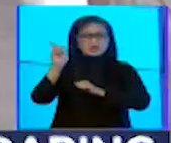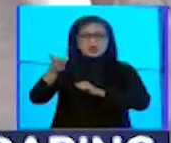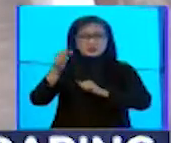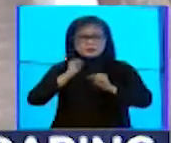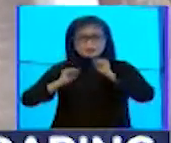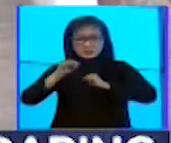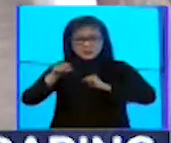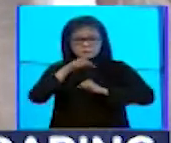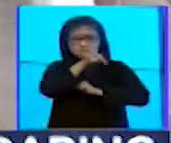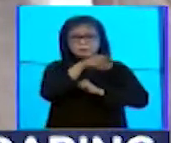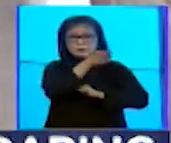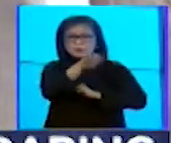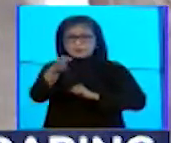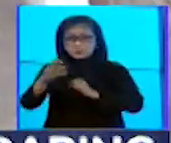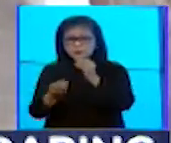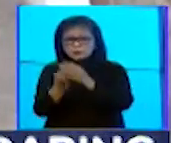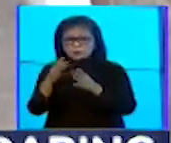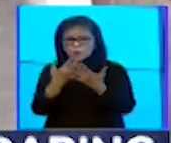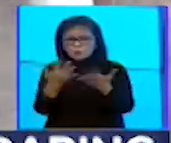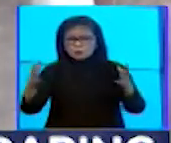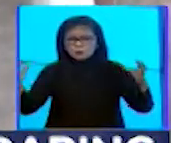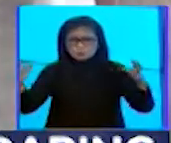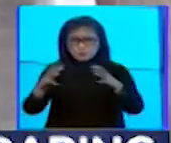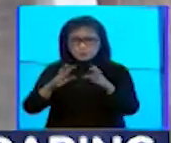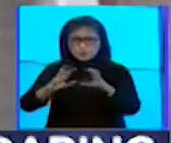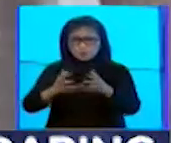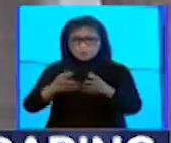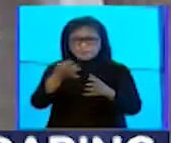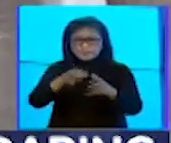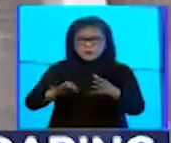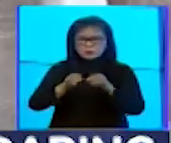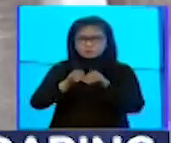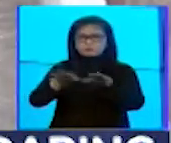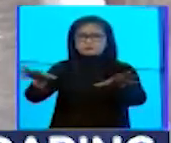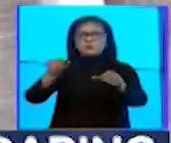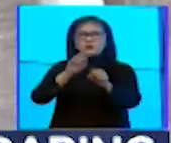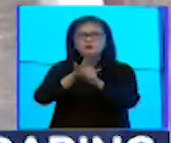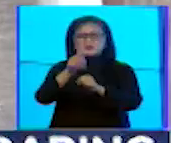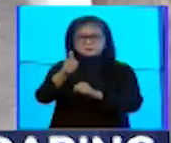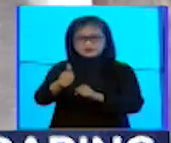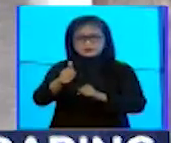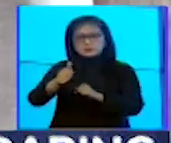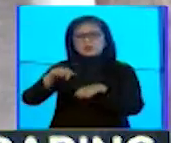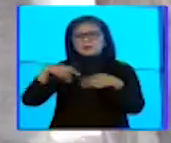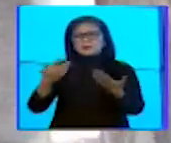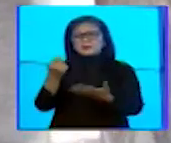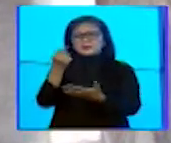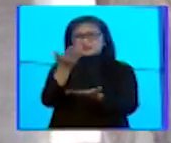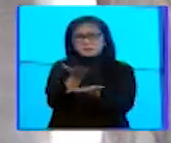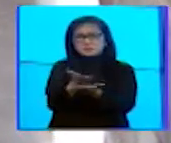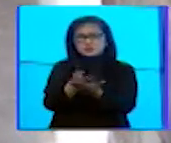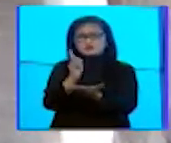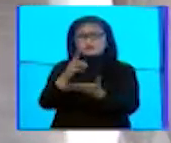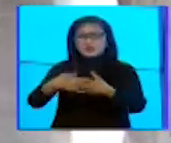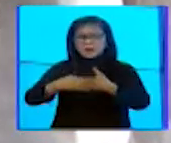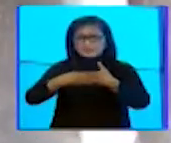lain yang berpotensi menimbulkan kerumunan dan rentan menimbulkan klaster baru penyebaran COVID-19. Riza meminta agar silaturahmi